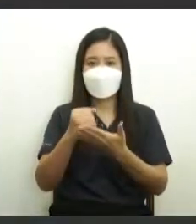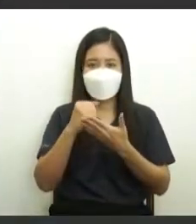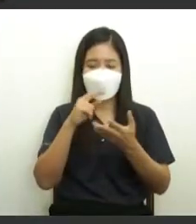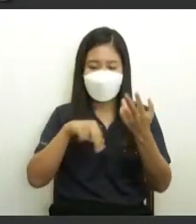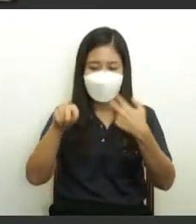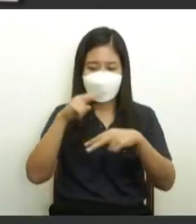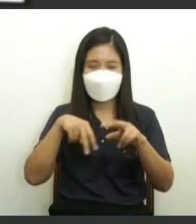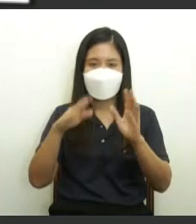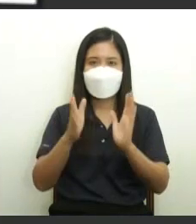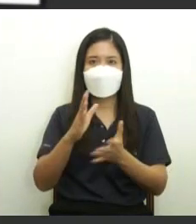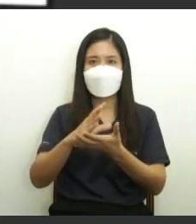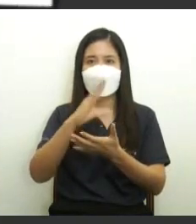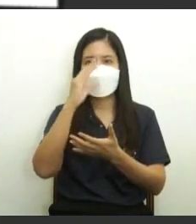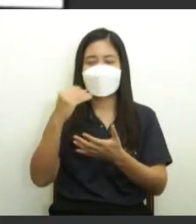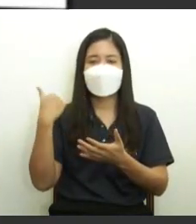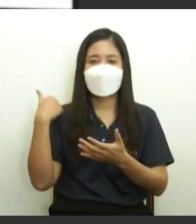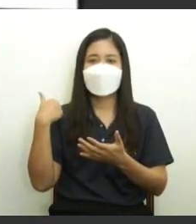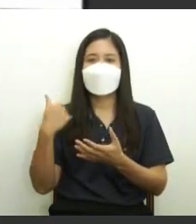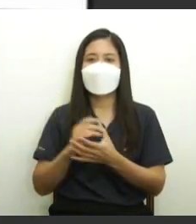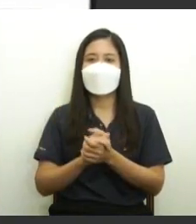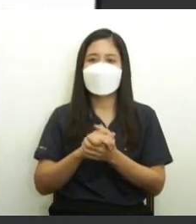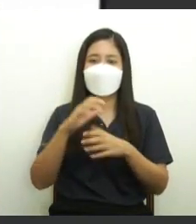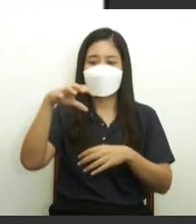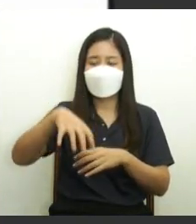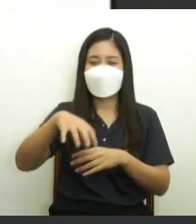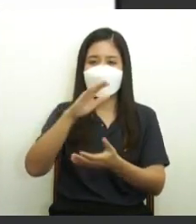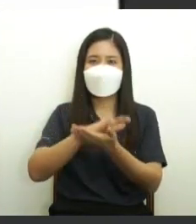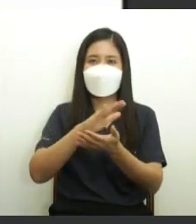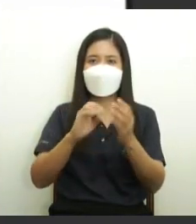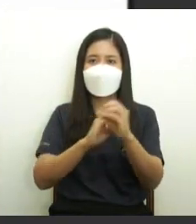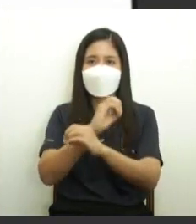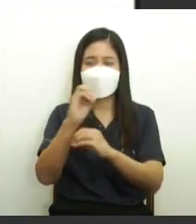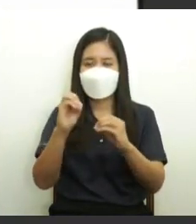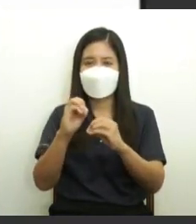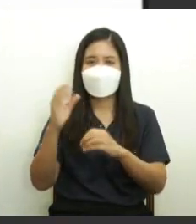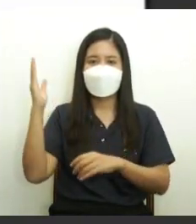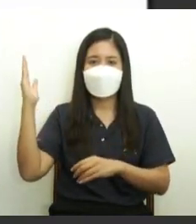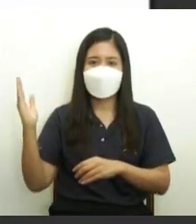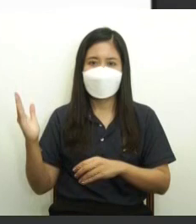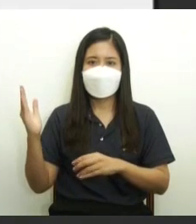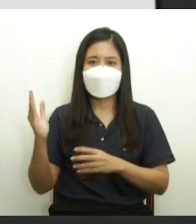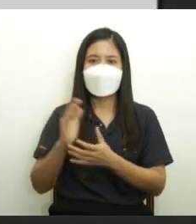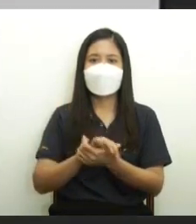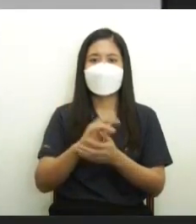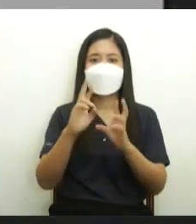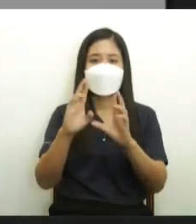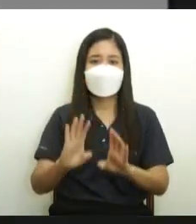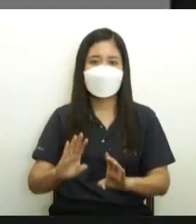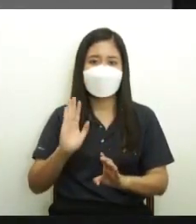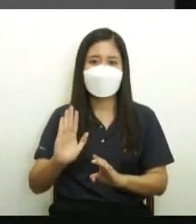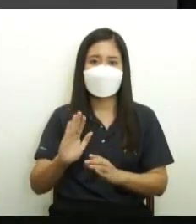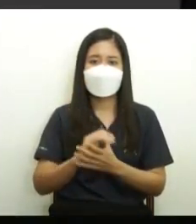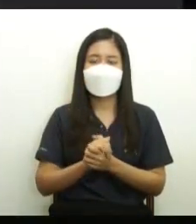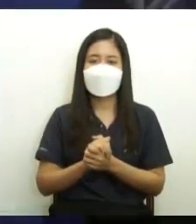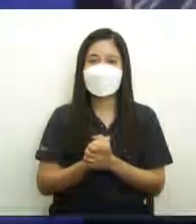ได้มาตรฐานตามเกณฑ์สถานศึกษาปลอดภัย MOE Safety Center และตามที่สถานศึกษากำหนด